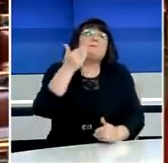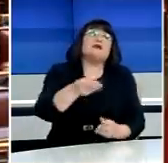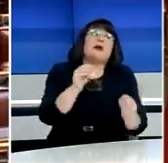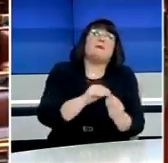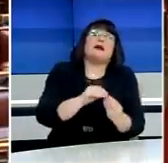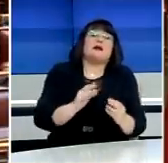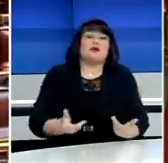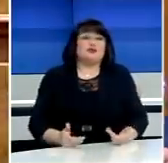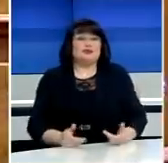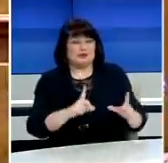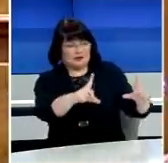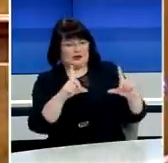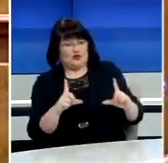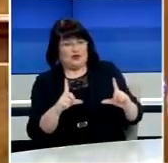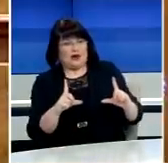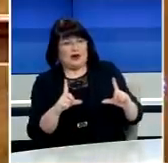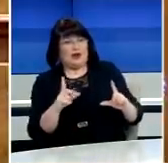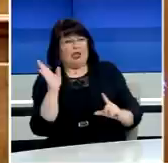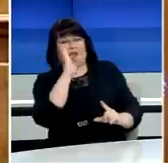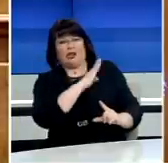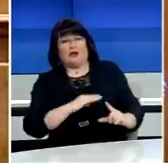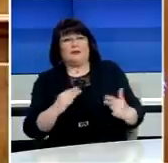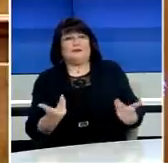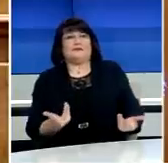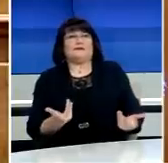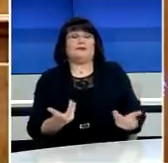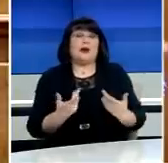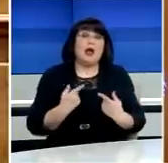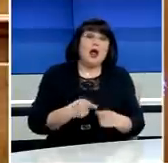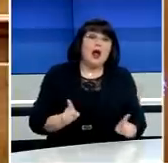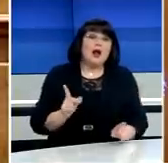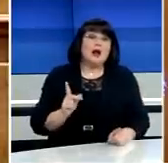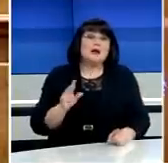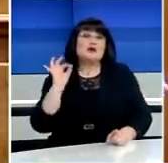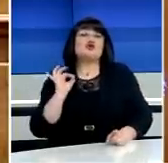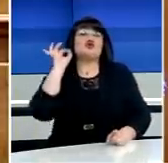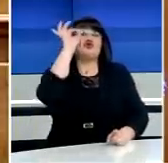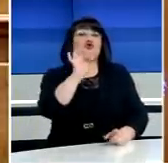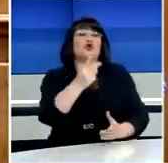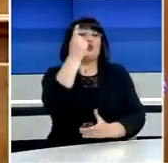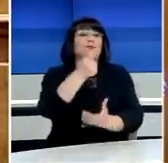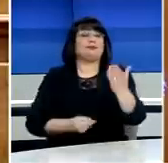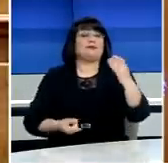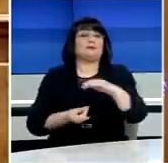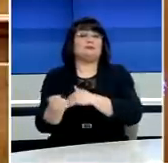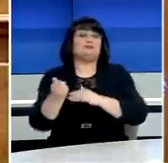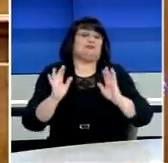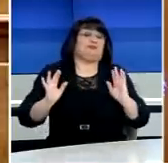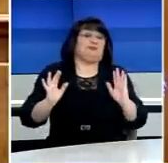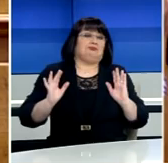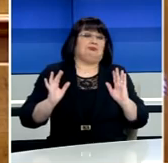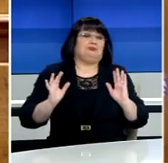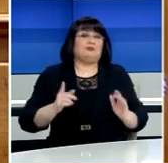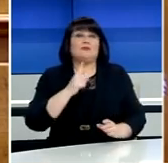Αυτή είναι η εικόνα, γιατί την ερωποιείτε? Εκτός αν έχετε στόχο να δραπετεύσετε, να διαφύγετε, γι' αυτό την ερωποιείτε. Όπως